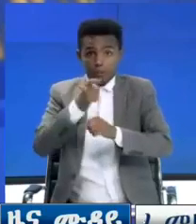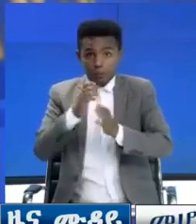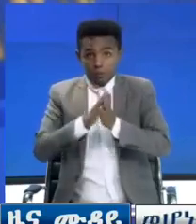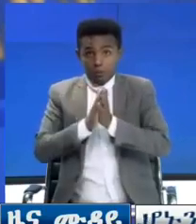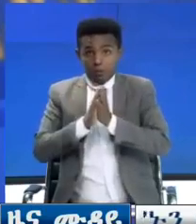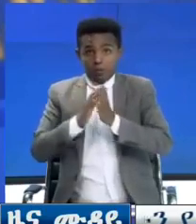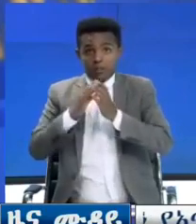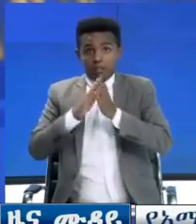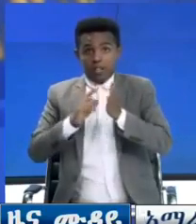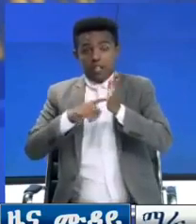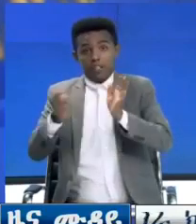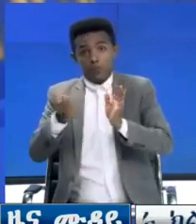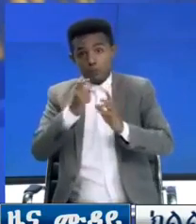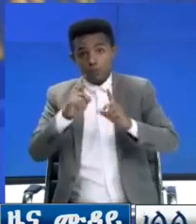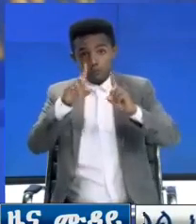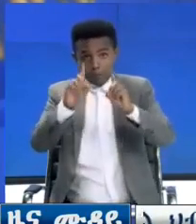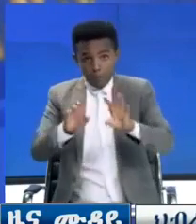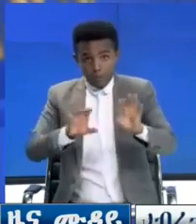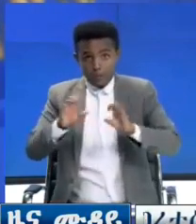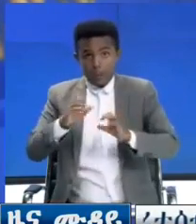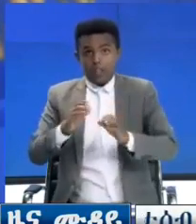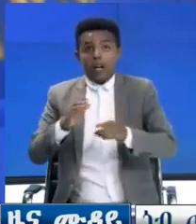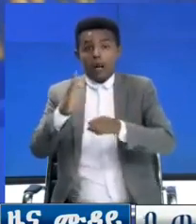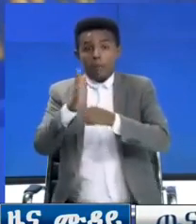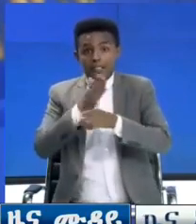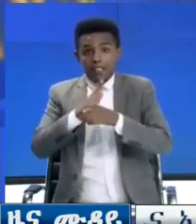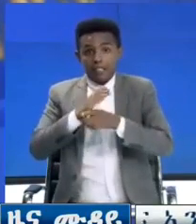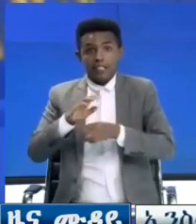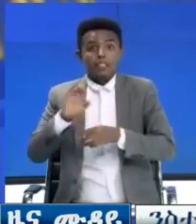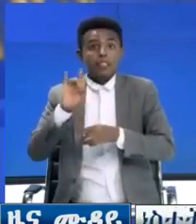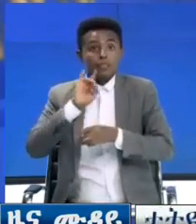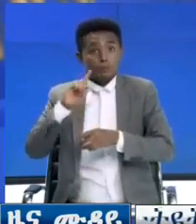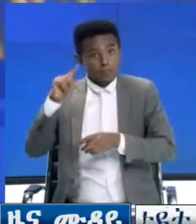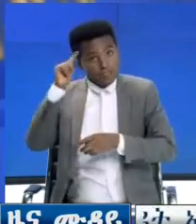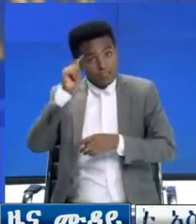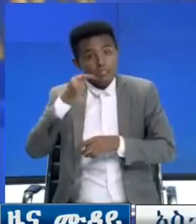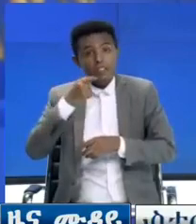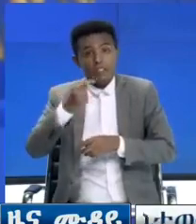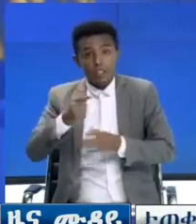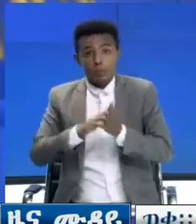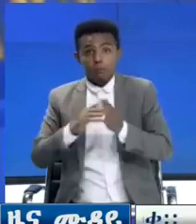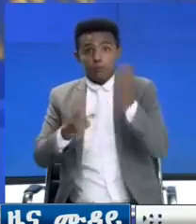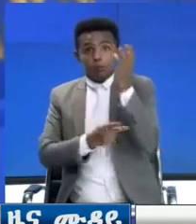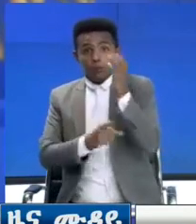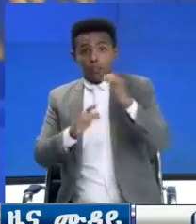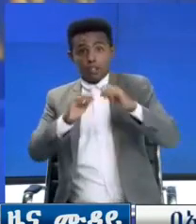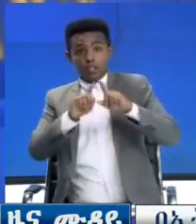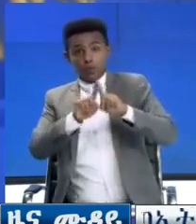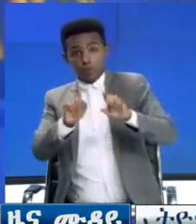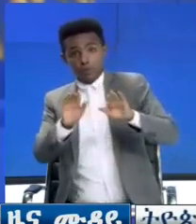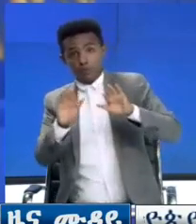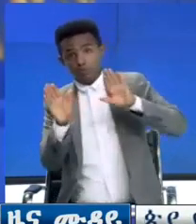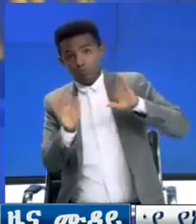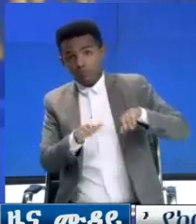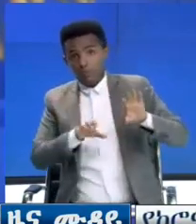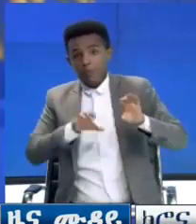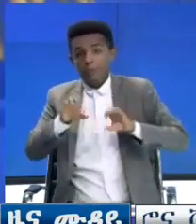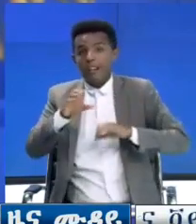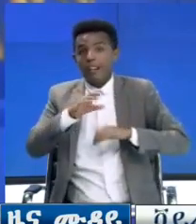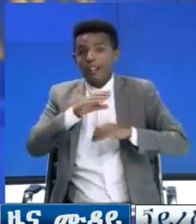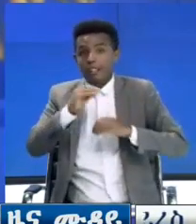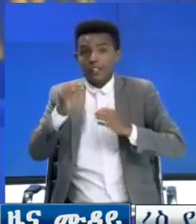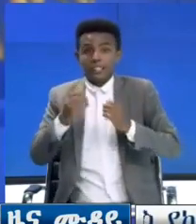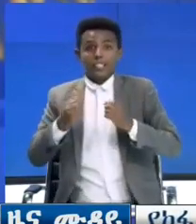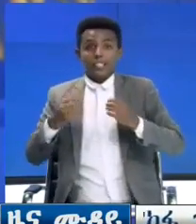ሲሉ በጣሊያን የኢትዮጵያ አምባሳደር ዘነቡ ታደሰን ተናገሩ። የፖለቲካል ዩኒትን ወደ ጎን በመተው የዓለም ስጋት የሆነውን የኮሮና